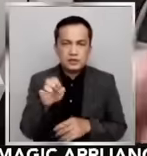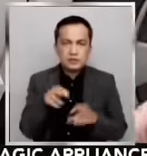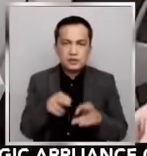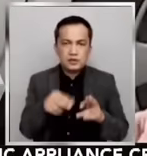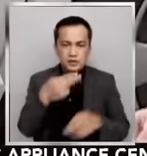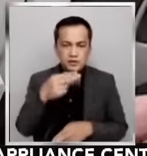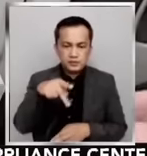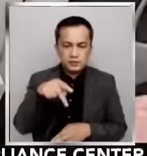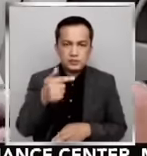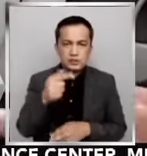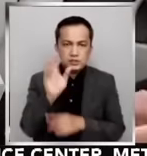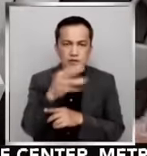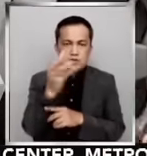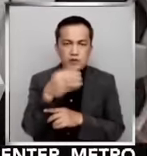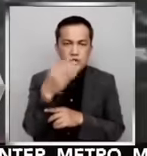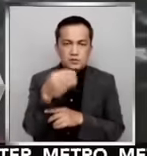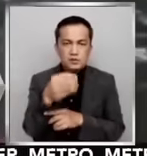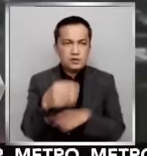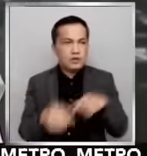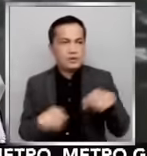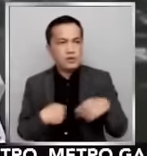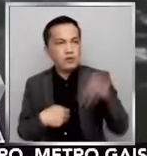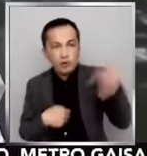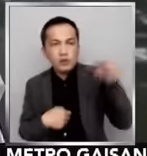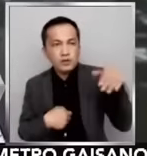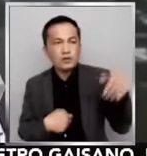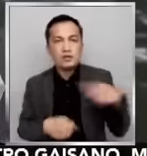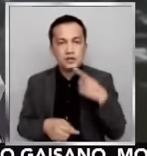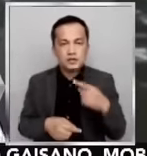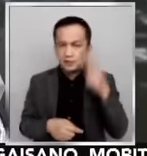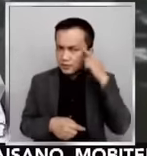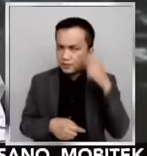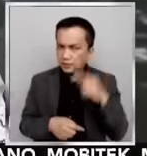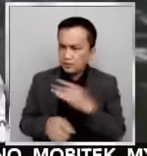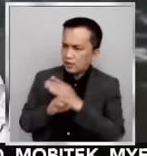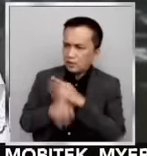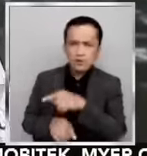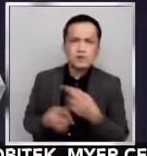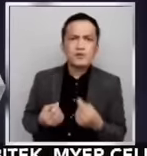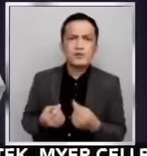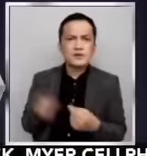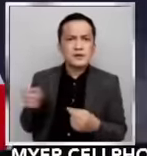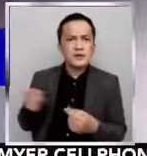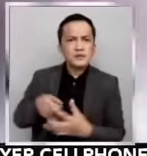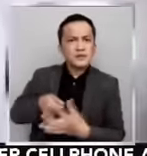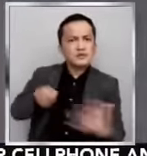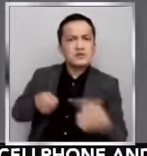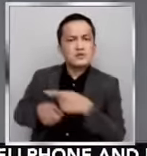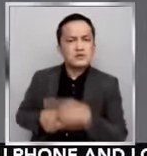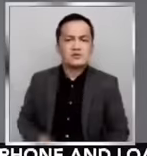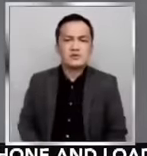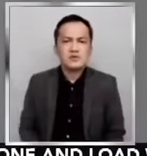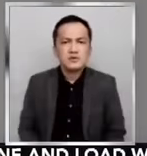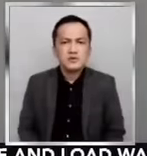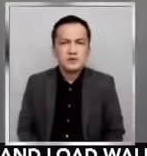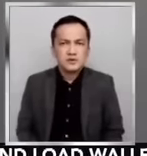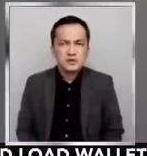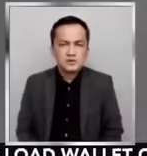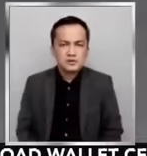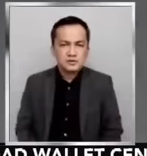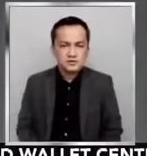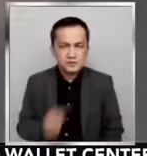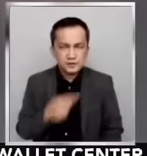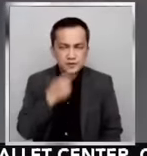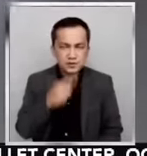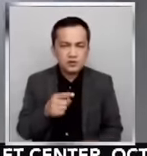nakawangwang, naka-blinker. So tinawag namin kasi naisip ko, kahit maharang ko, wala akong magagawa, may kutsilyo eh. Napakalaking bagay nang kasi nakuha natin